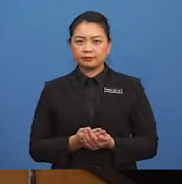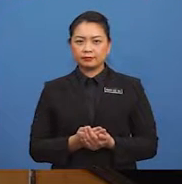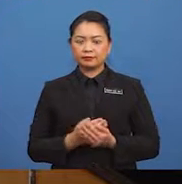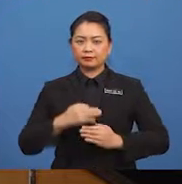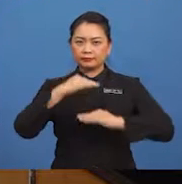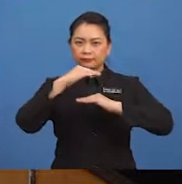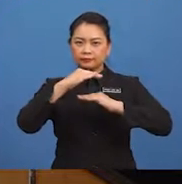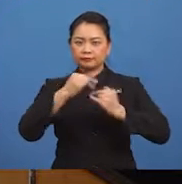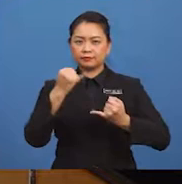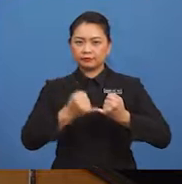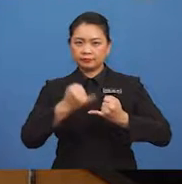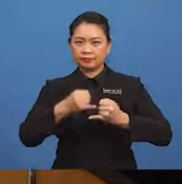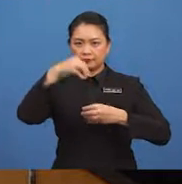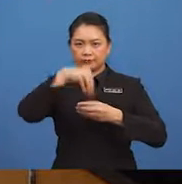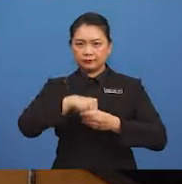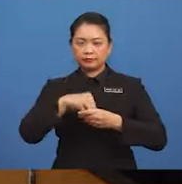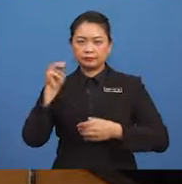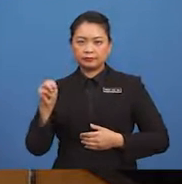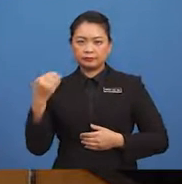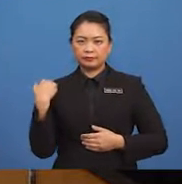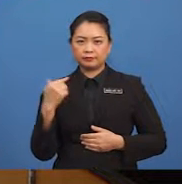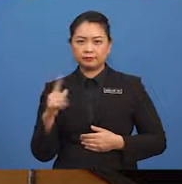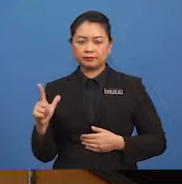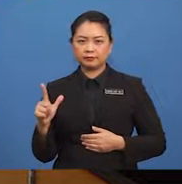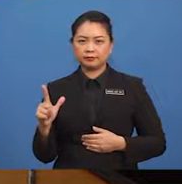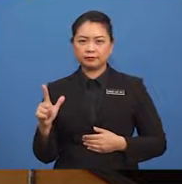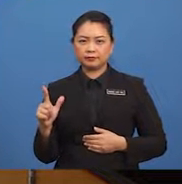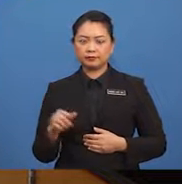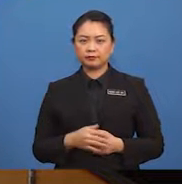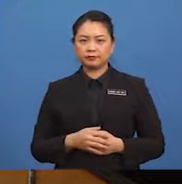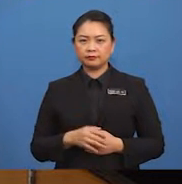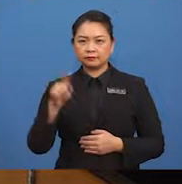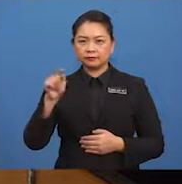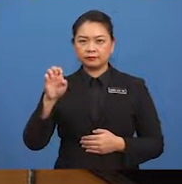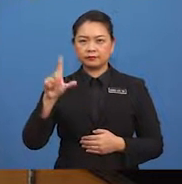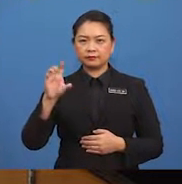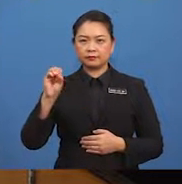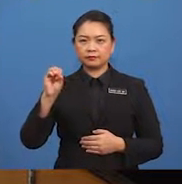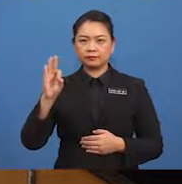Peringkat terakhir dalam mitosis adalah peringkat telofasa.